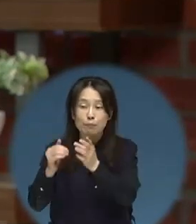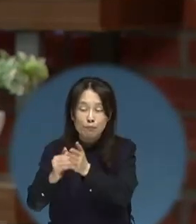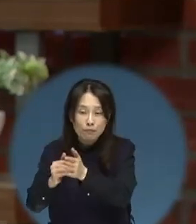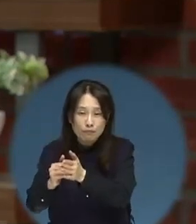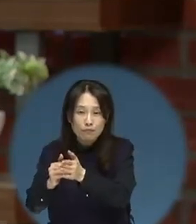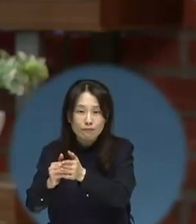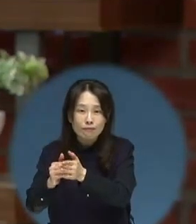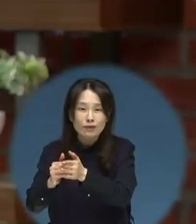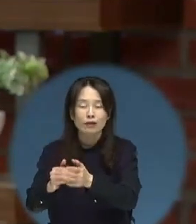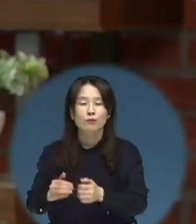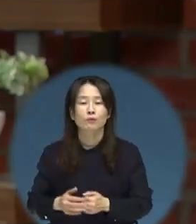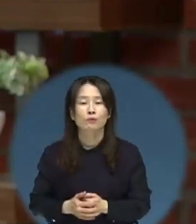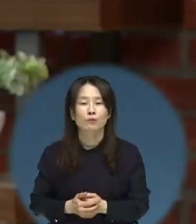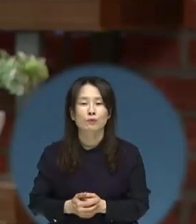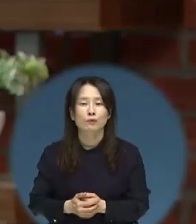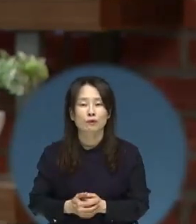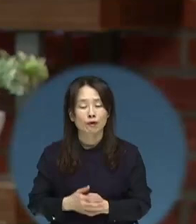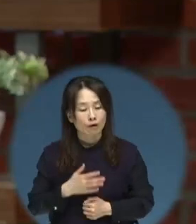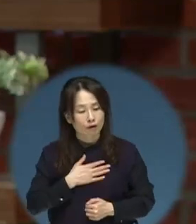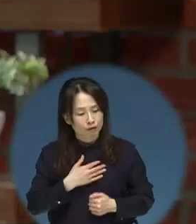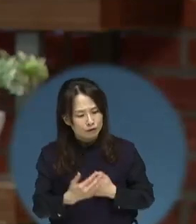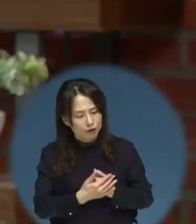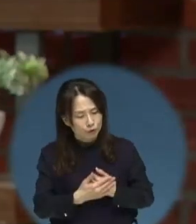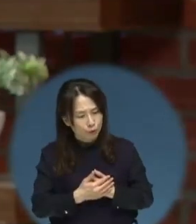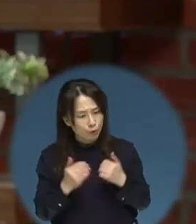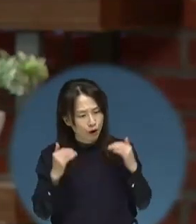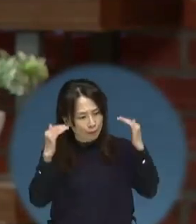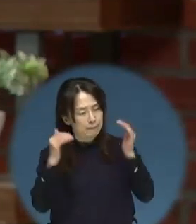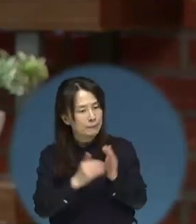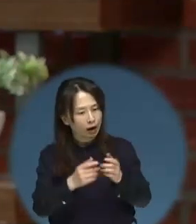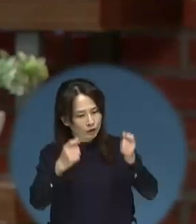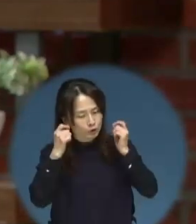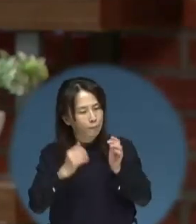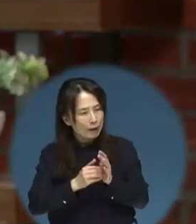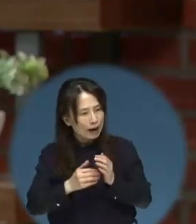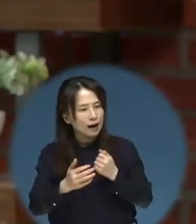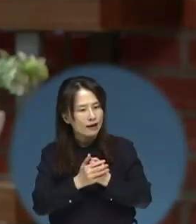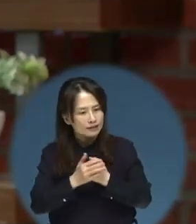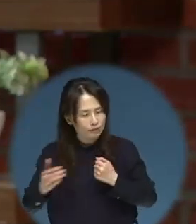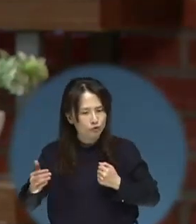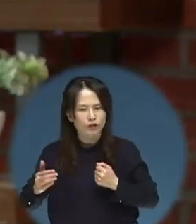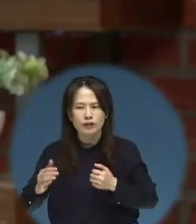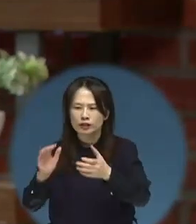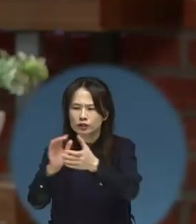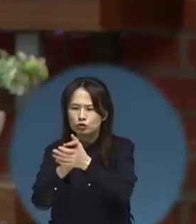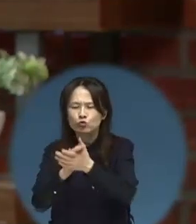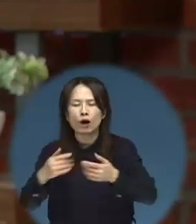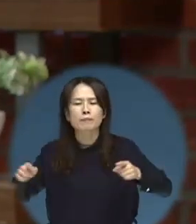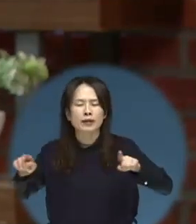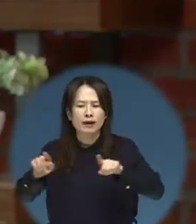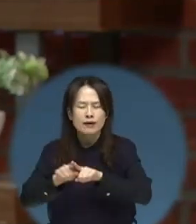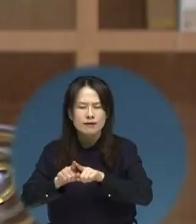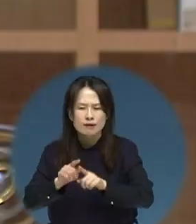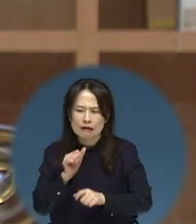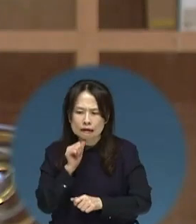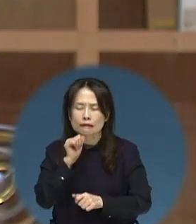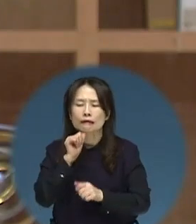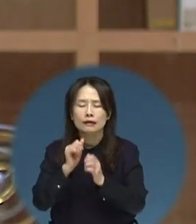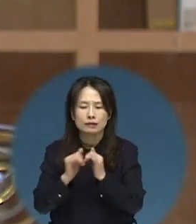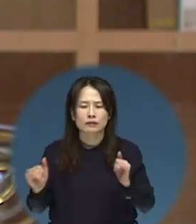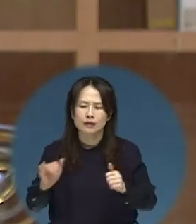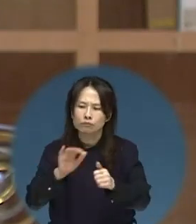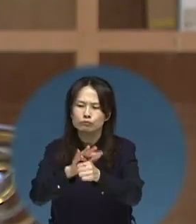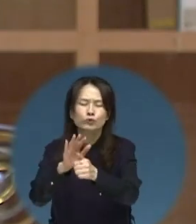처음으로 본인도 이렇게 도움을 받아서 컸으니까 본인들이 친구들과 함께 가난한 사람들 돕겠다. 그게